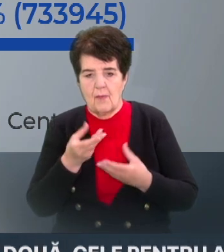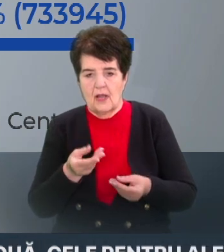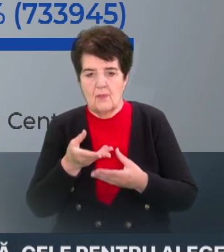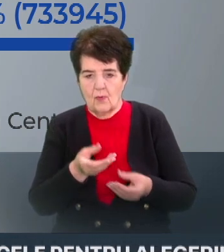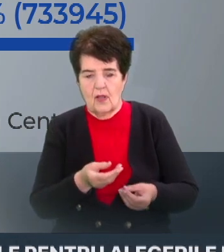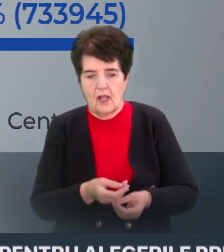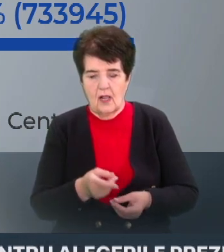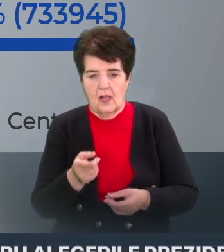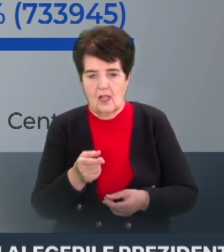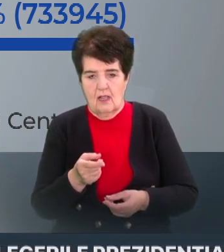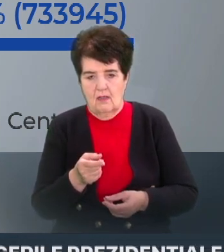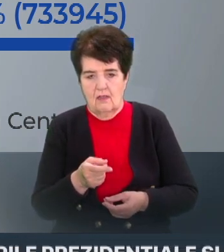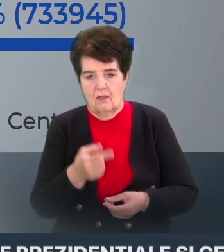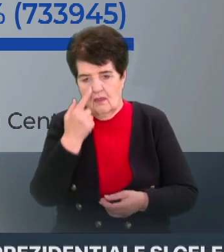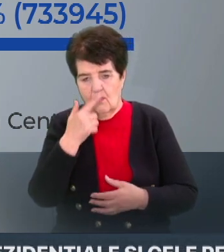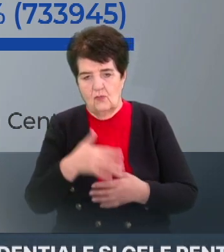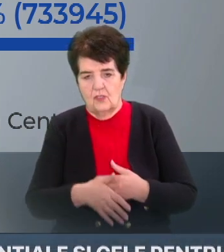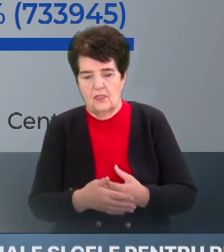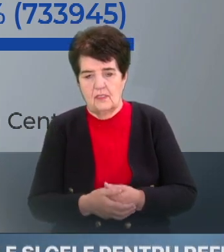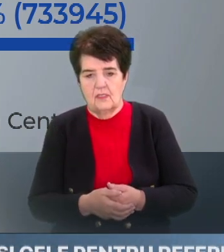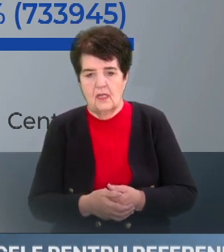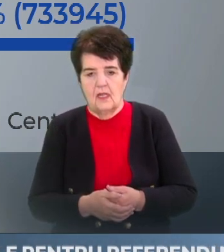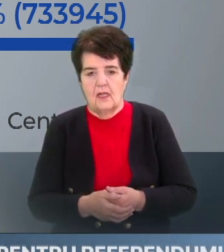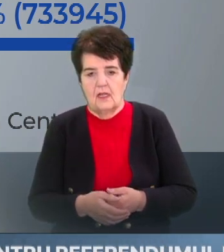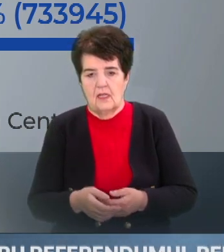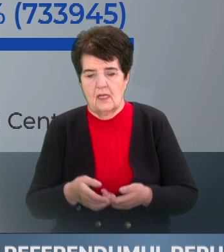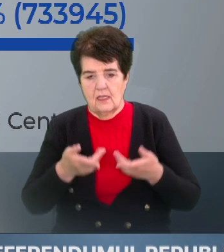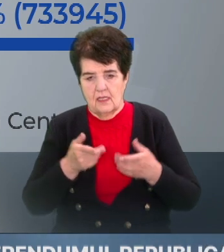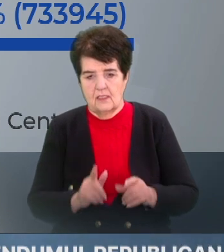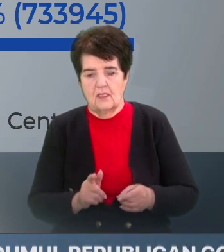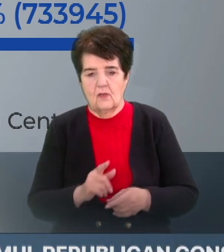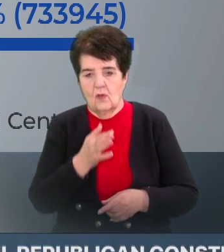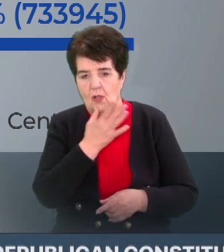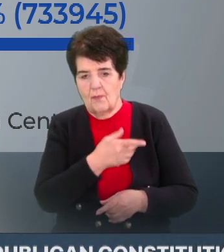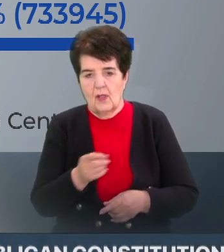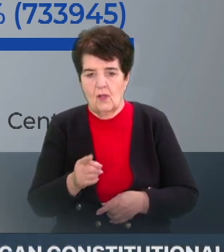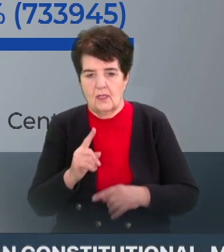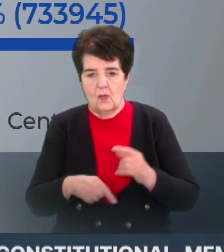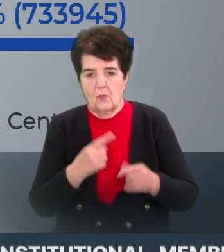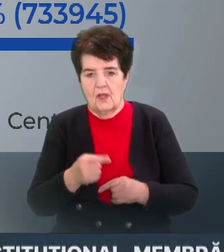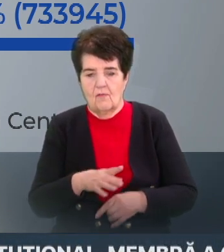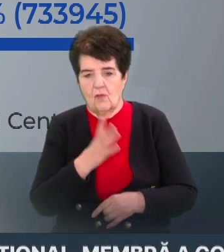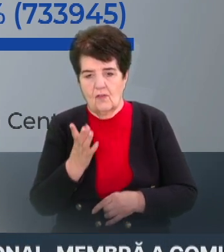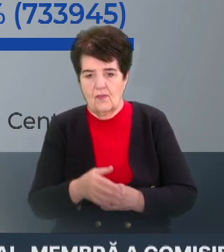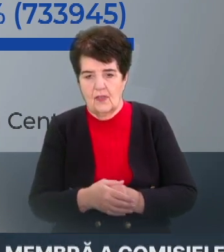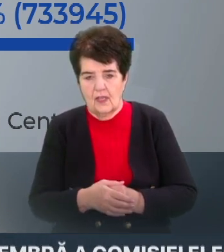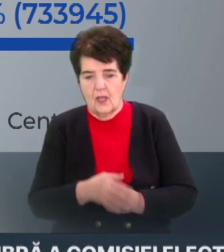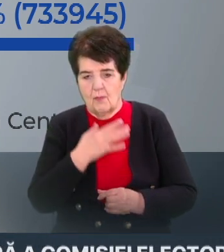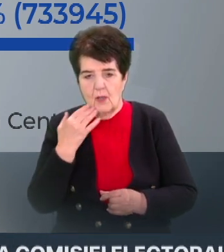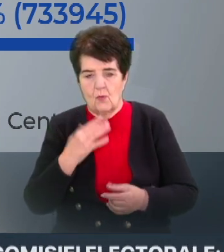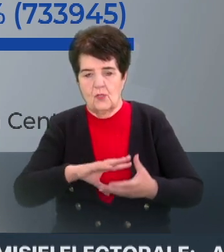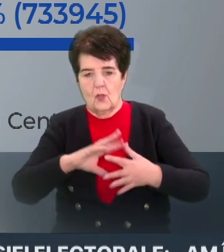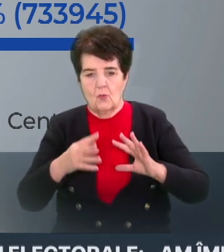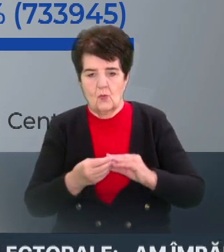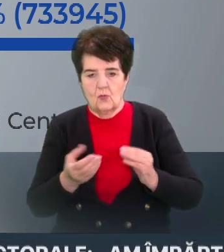conștiinței electoratului din Republica Moldova. Și, desigur, în perioada următoare, cu siguranță, vor fi trase anumite concluzii.